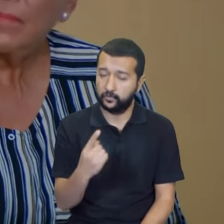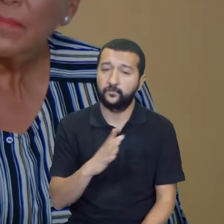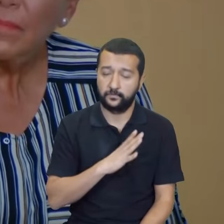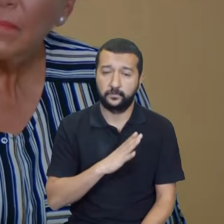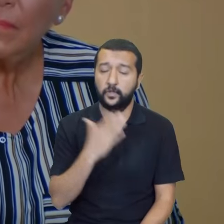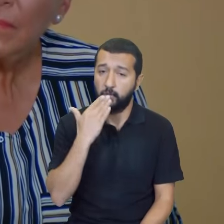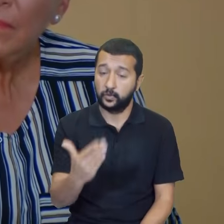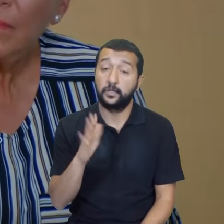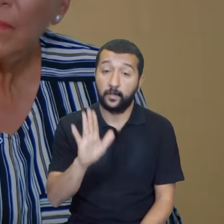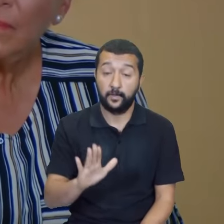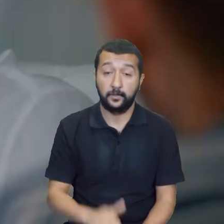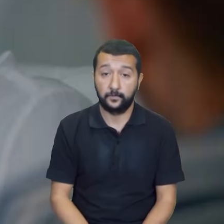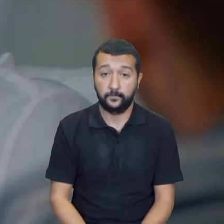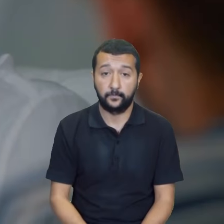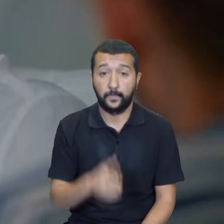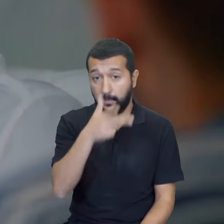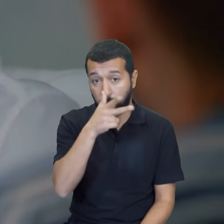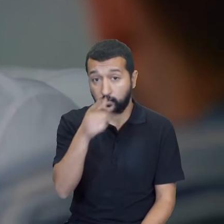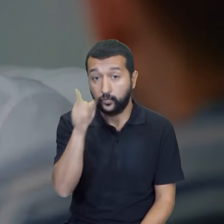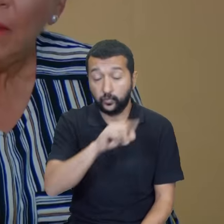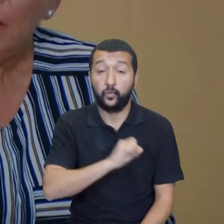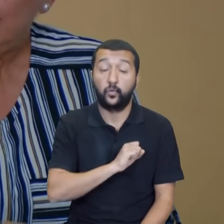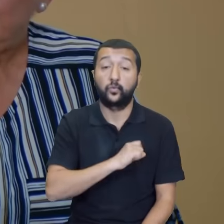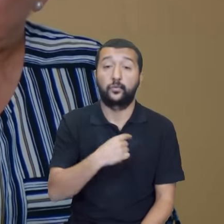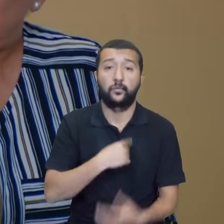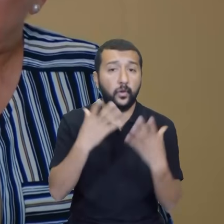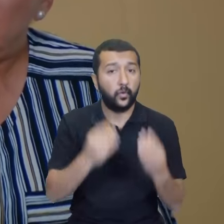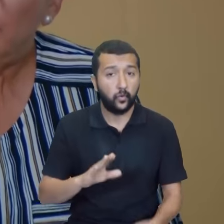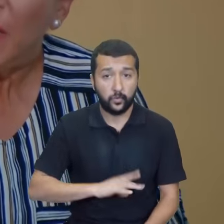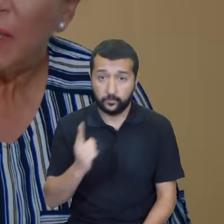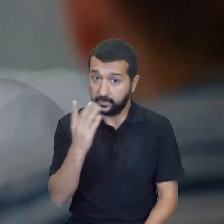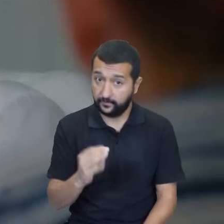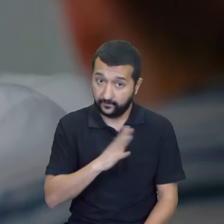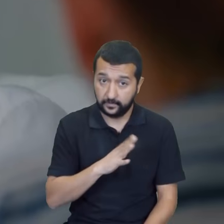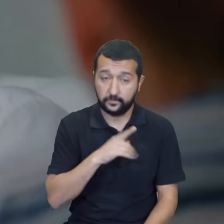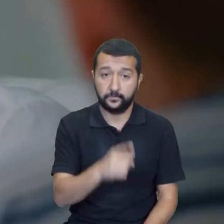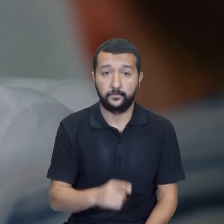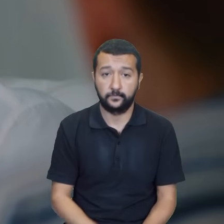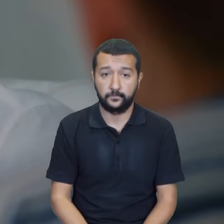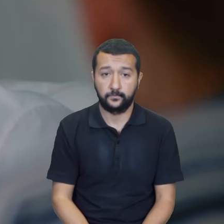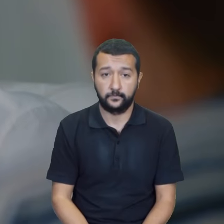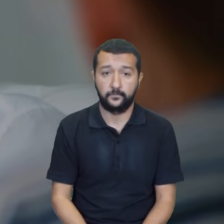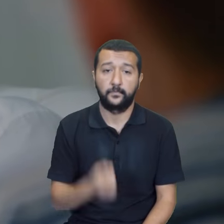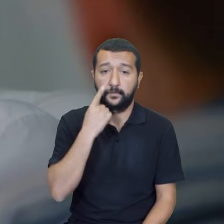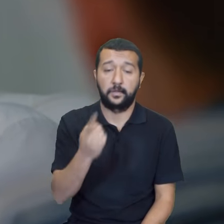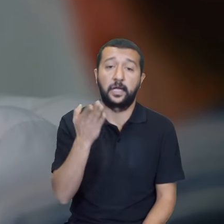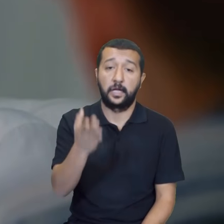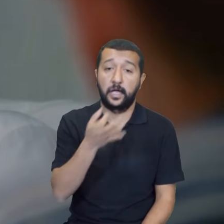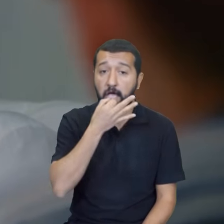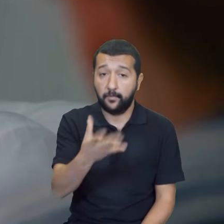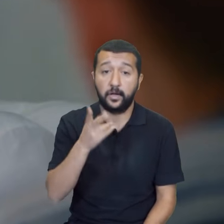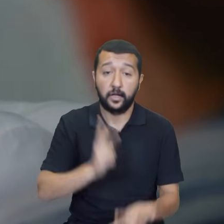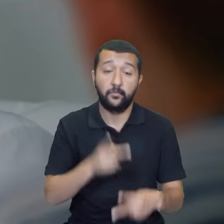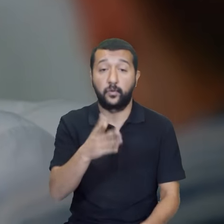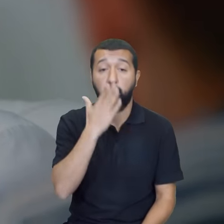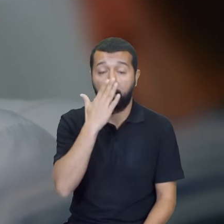Söyleyeceğim. Söyleyeceğim ama üzülürsün diye korkuyorum. Ne oldu oğlum? Bir şey mi var? Al işte. Haberi alır